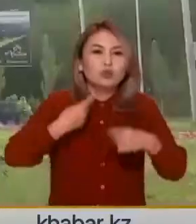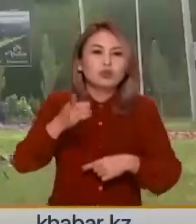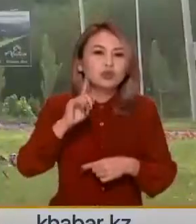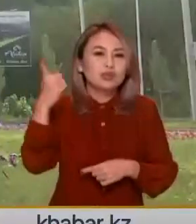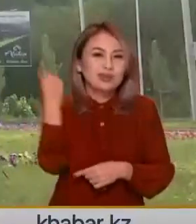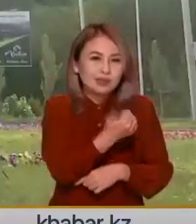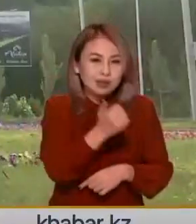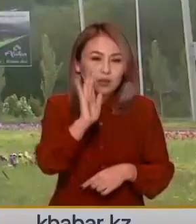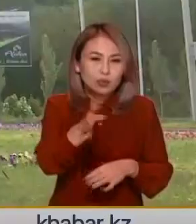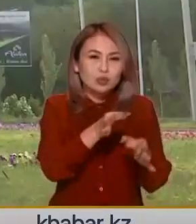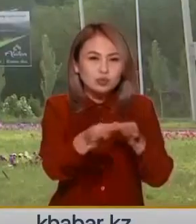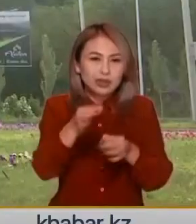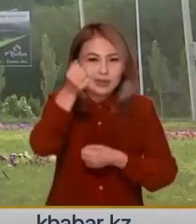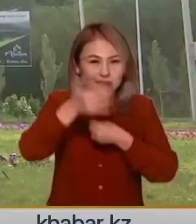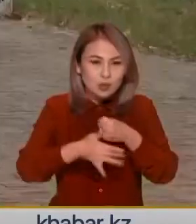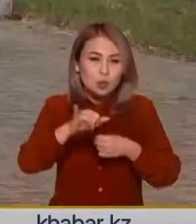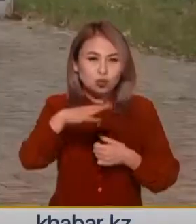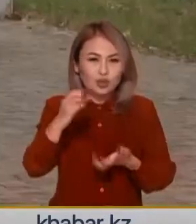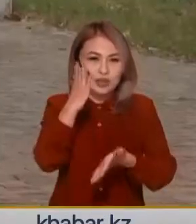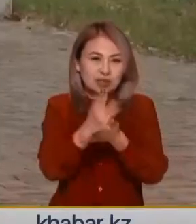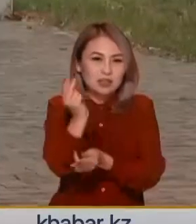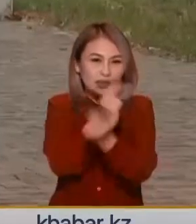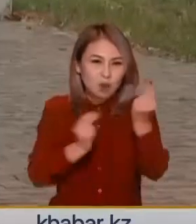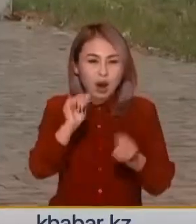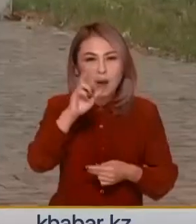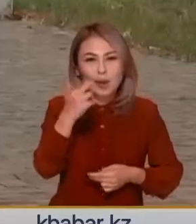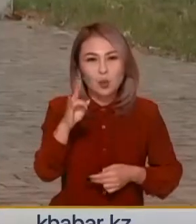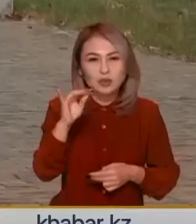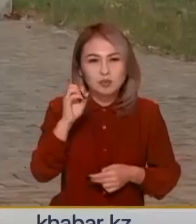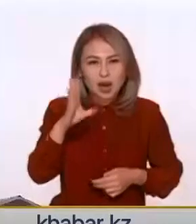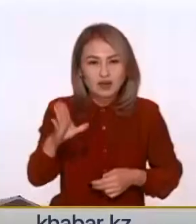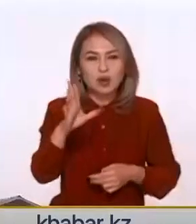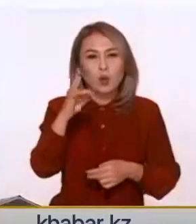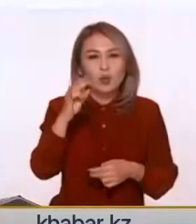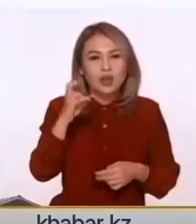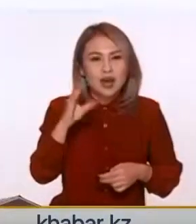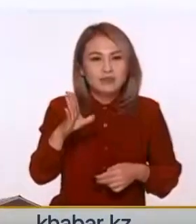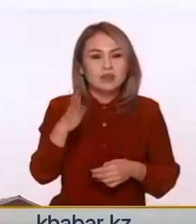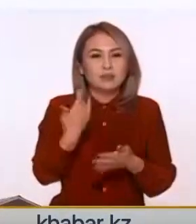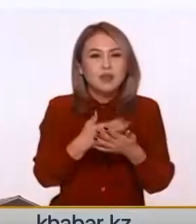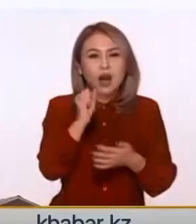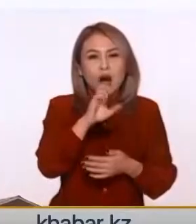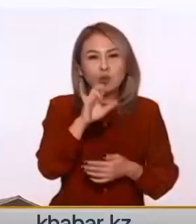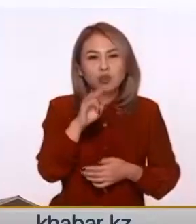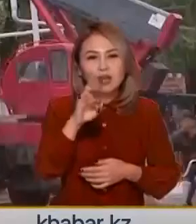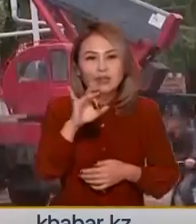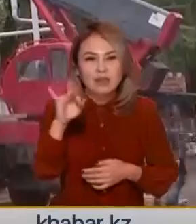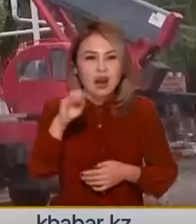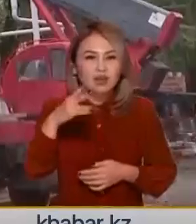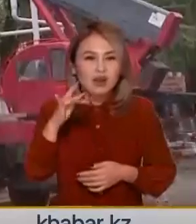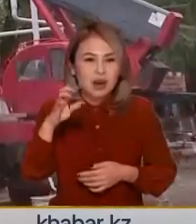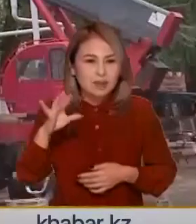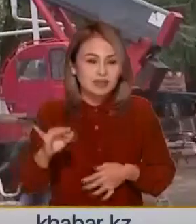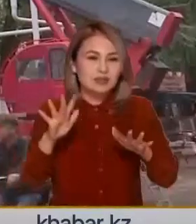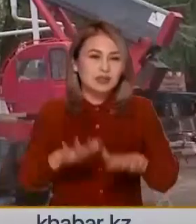На зданиях областного центра уже имеются изображения Абая Кунанбаева, Динмухамеда Кунаева, Абу Насыра Аль-Фараби. Также есть муралы